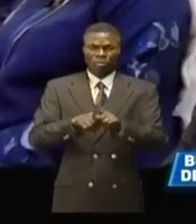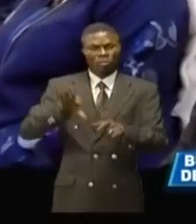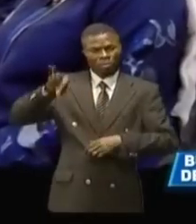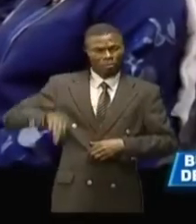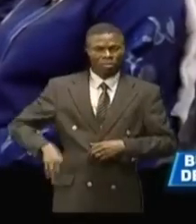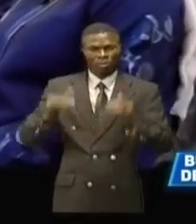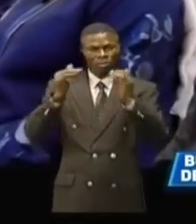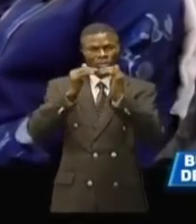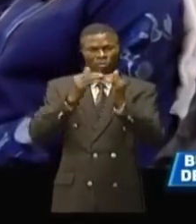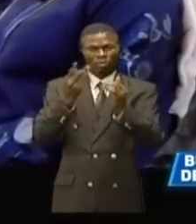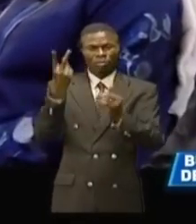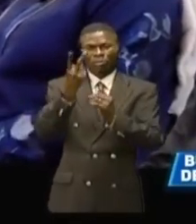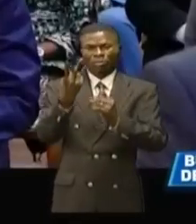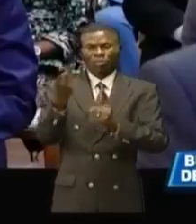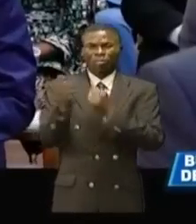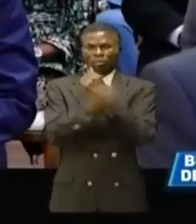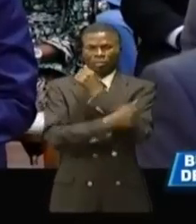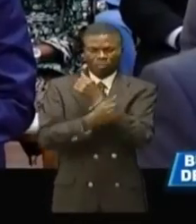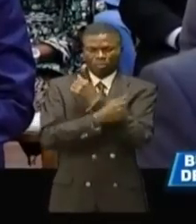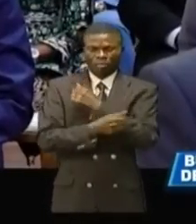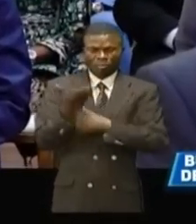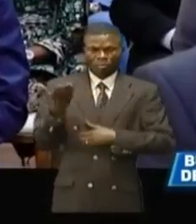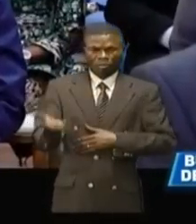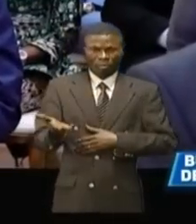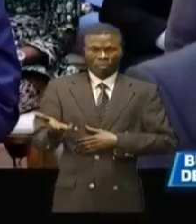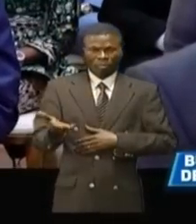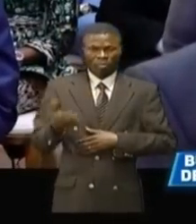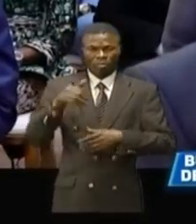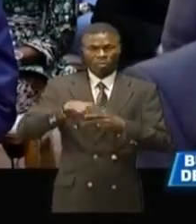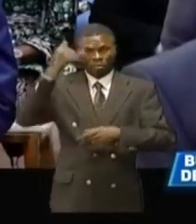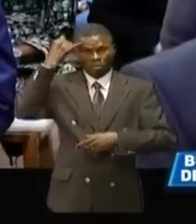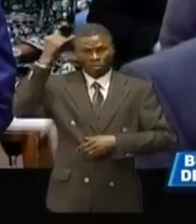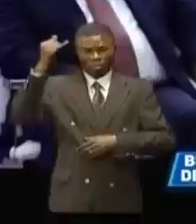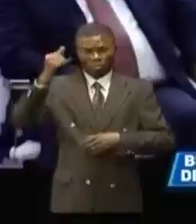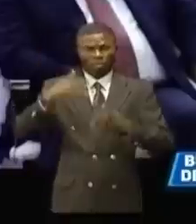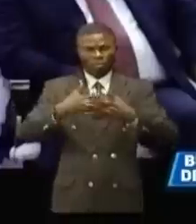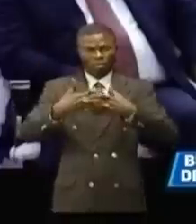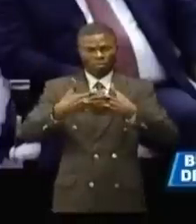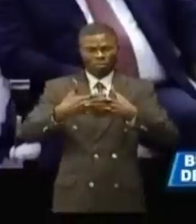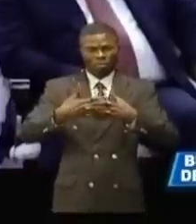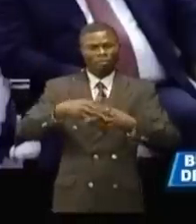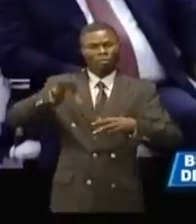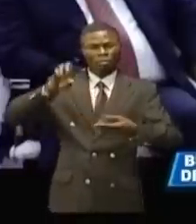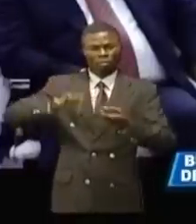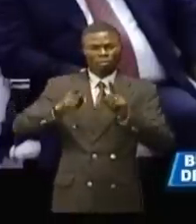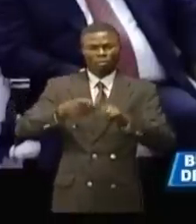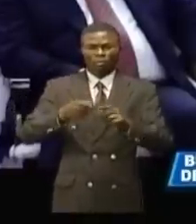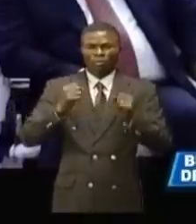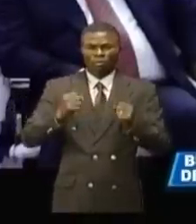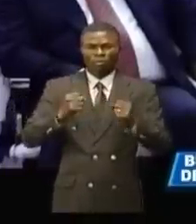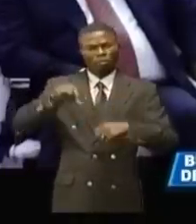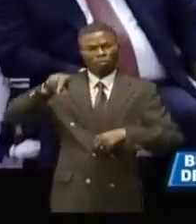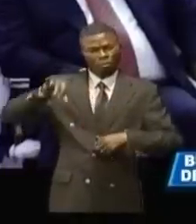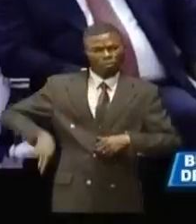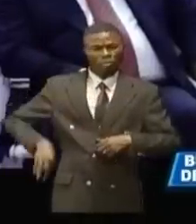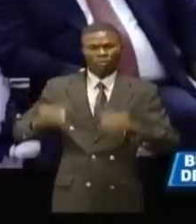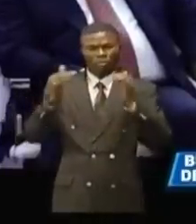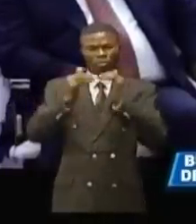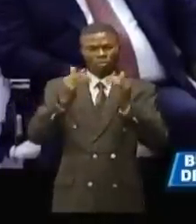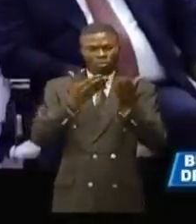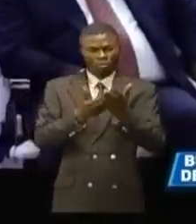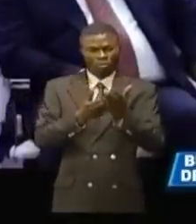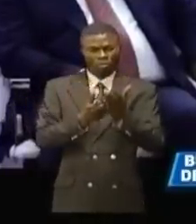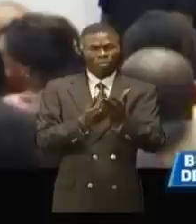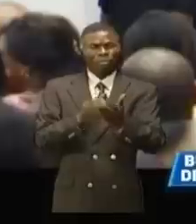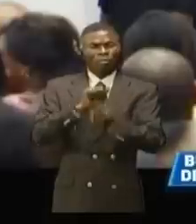bénéfiques pour la RDC et la RSA dans le cadre d'un partenariat gagnant-gagnant. Pas de développement durable sans la classe